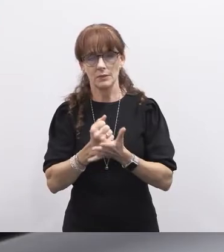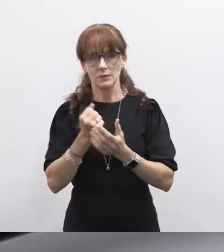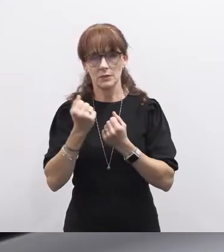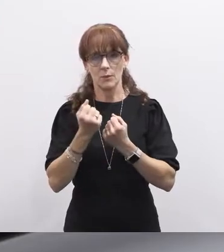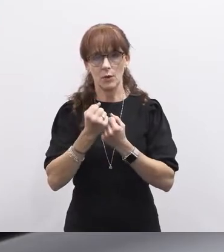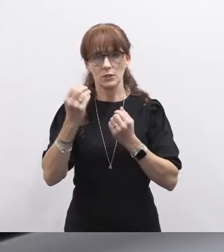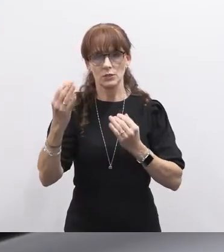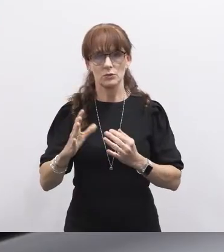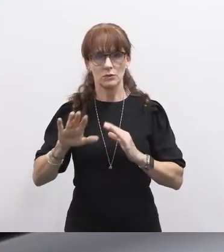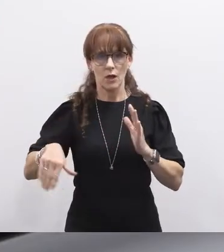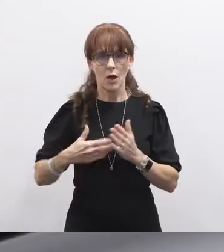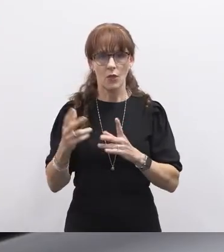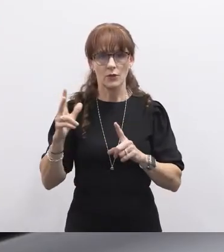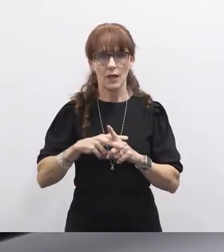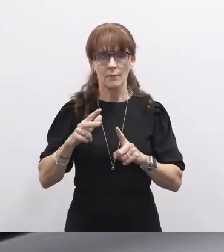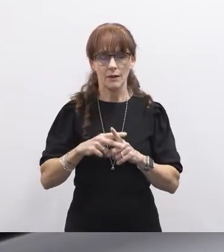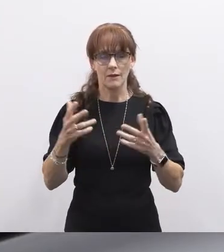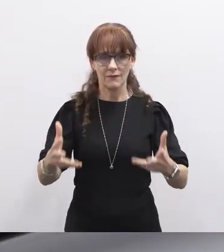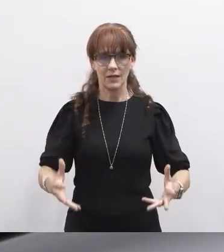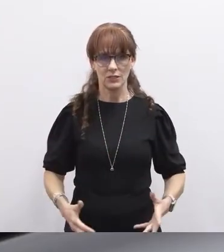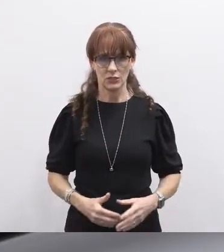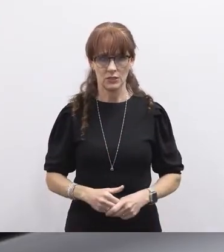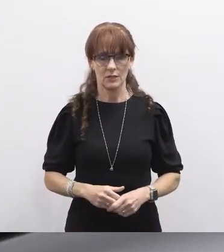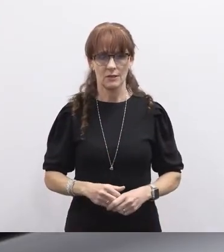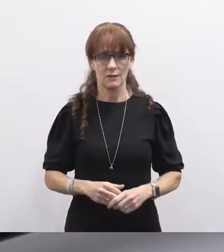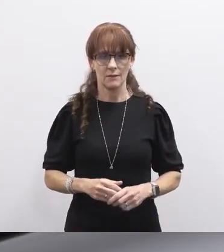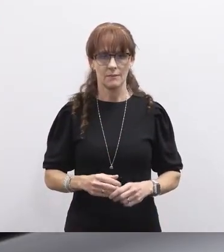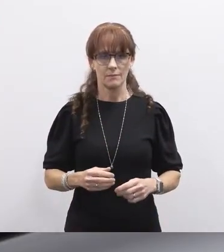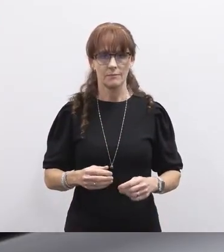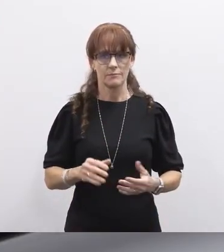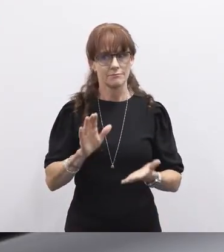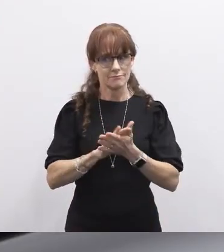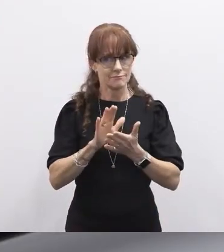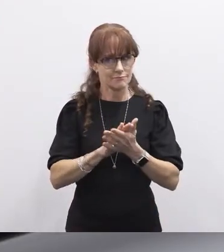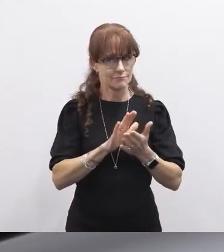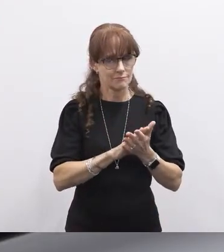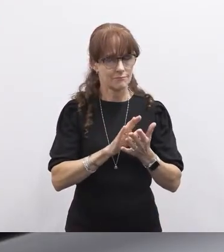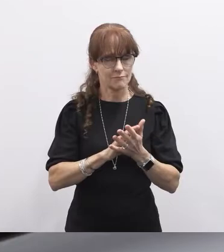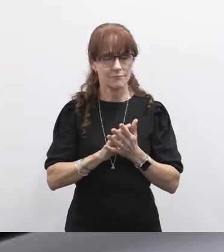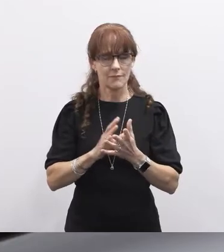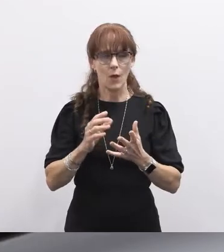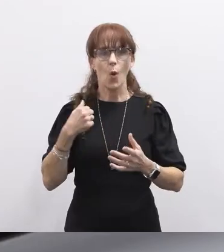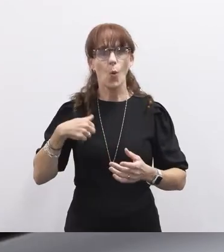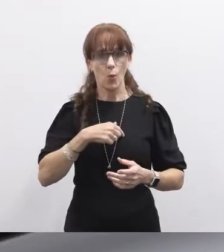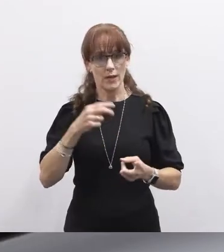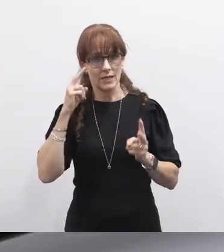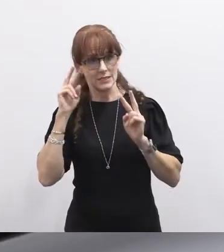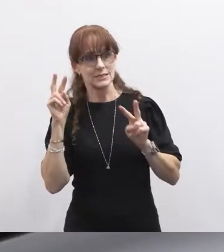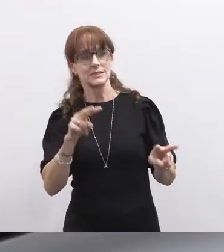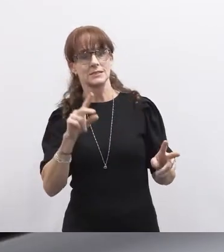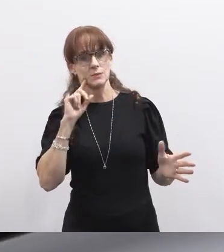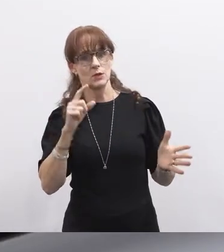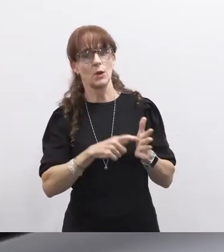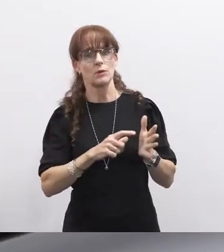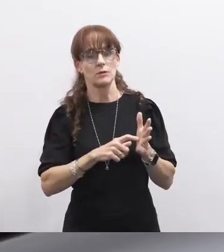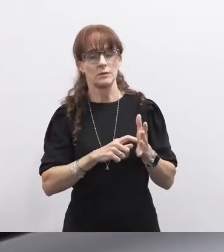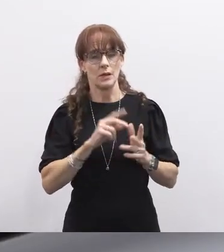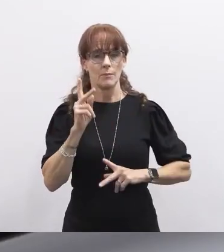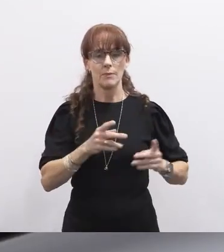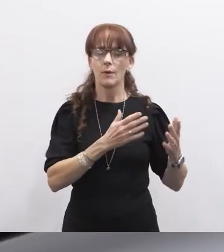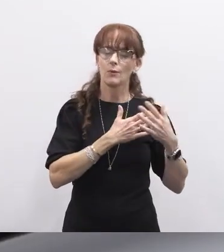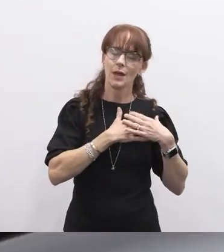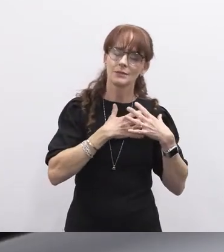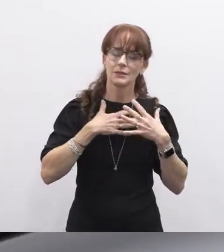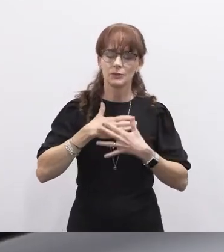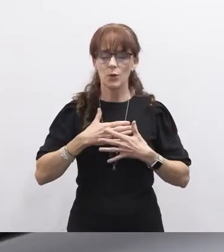ច្រើនធ្វើការគ្រប់គ្រងជួយសិស្សអំពីរបៀបដាក់ពាក្យចូលរៀននៅតាមមហាវិទ្យាល័យដូច្នេះពួកគេធ្វើដោយ